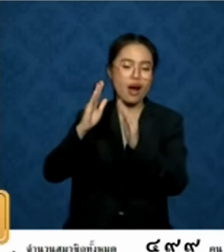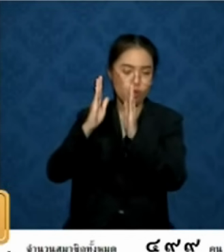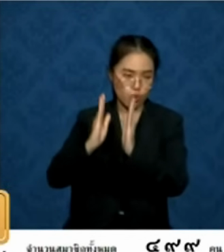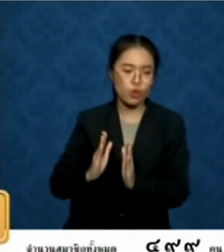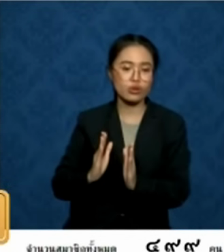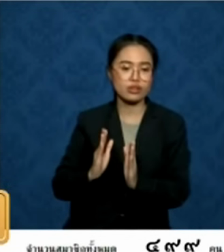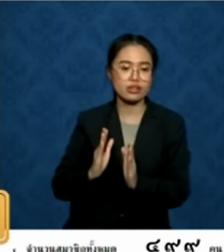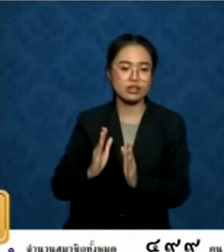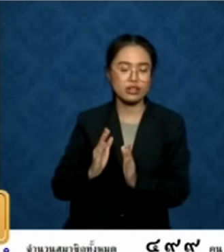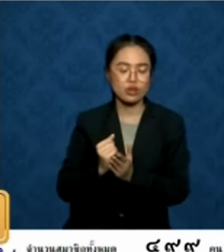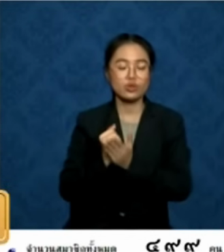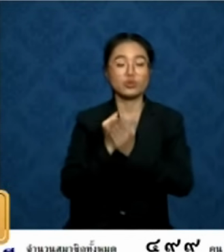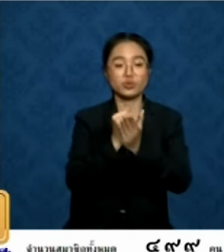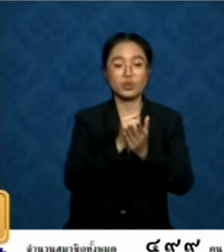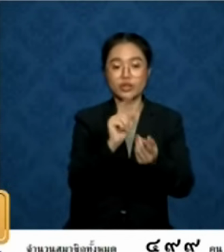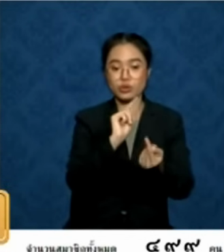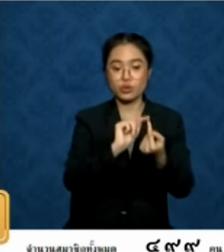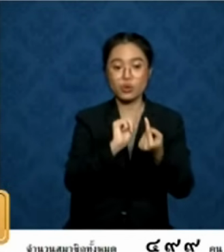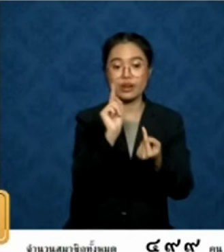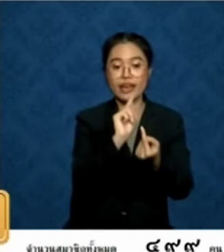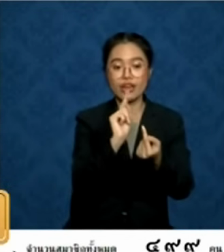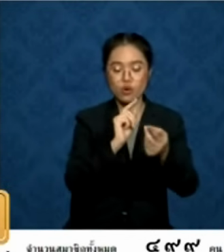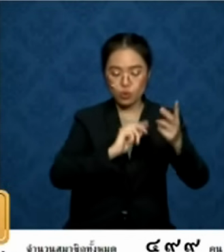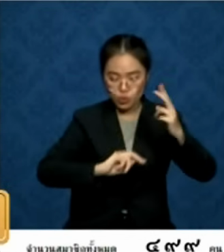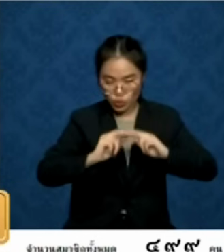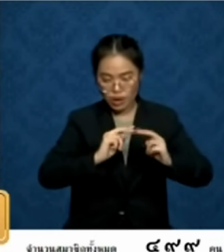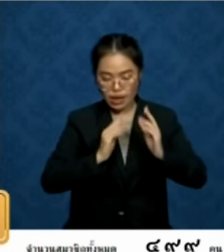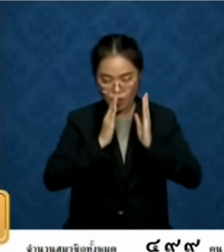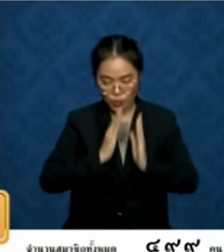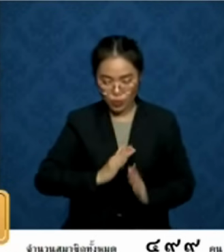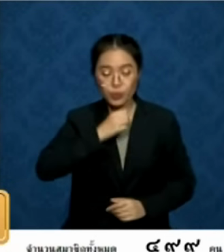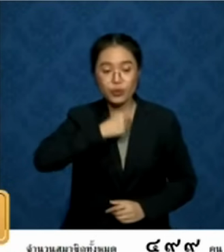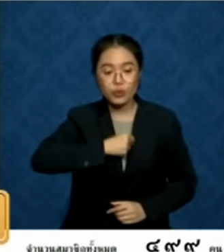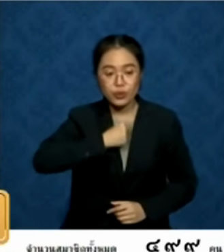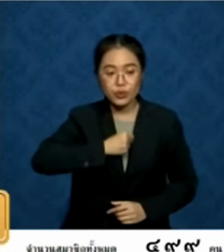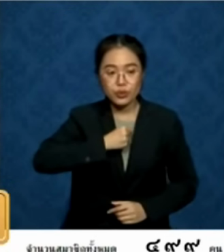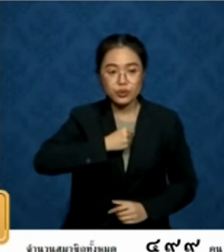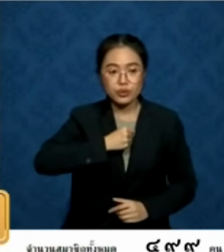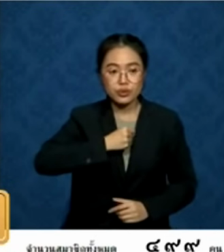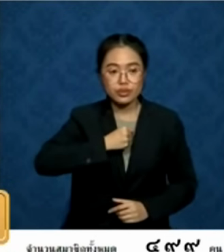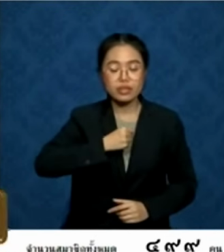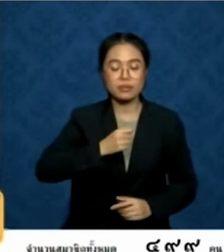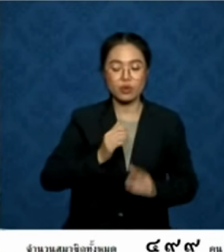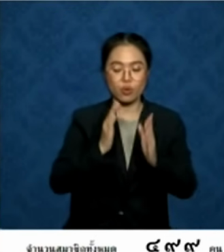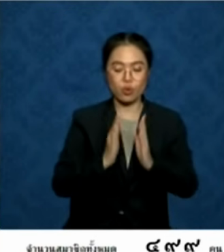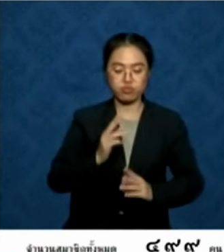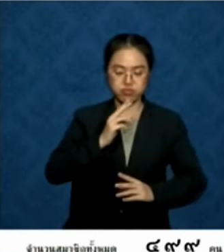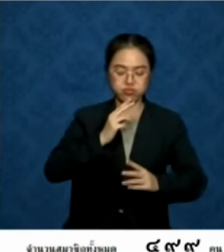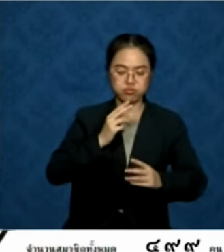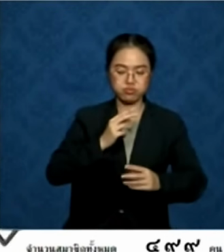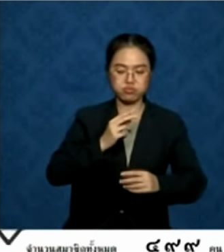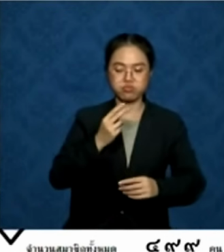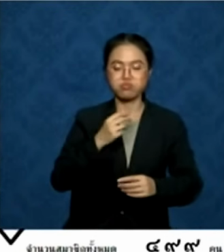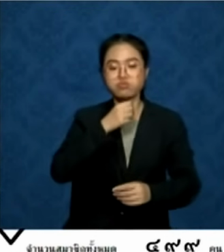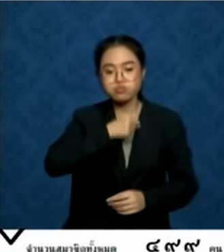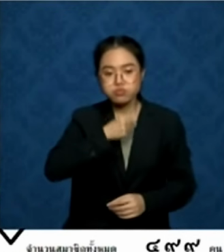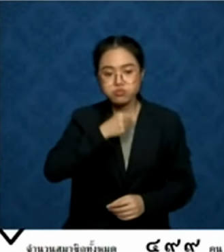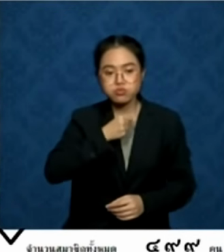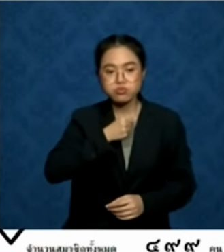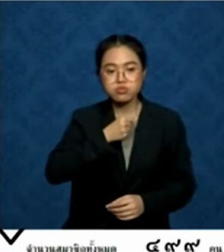เป็นเพื่อเป็นกลไกในการดูแลผู้สูงอายุที่มีภาวะพึ่งพิง